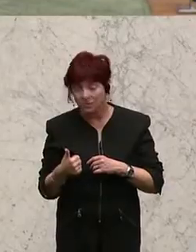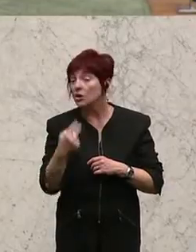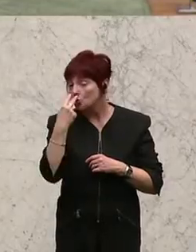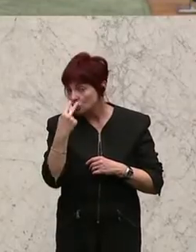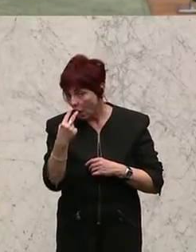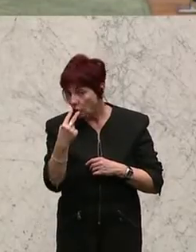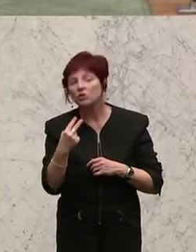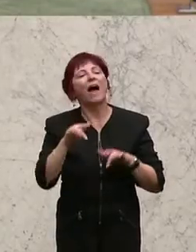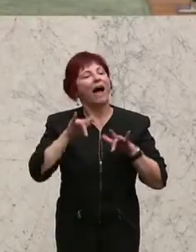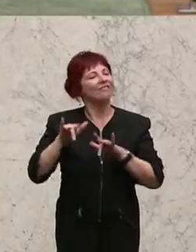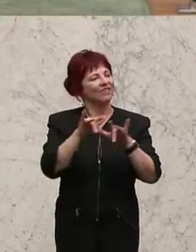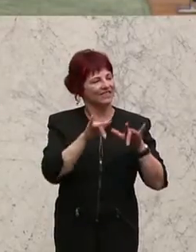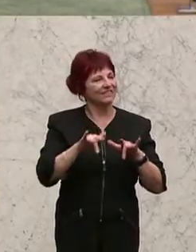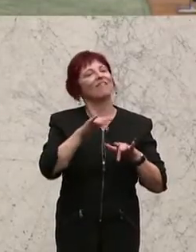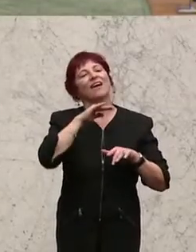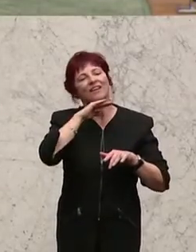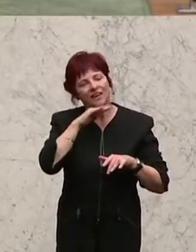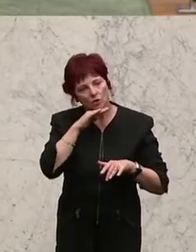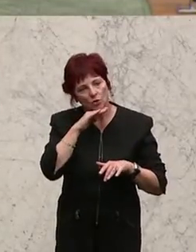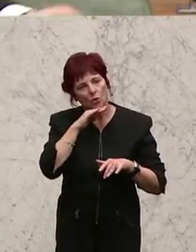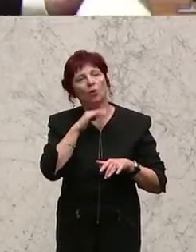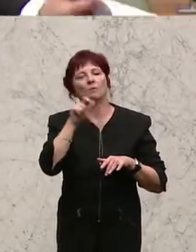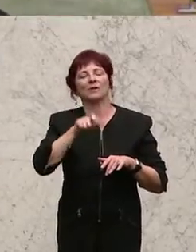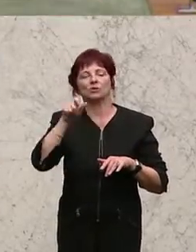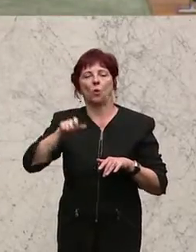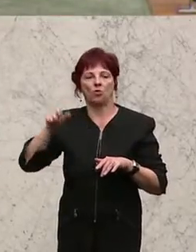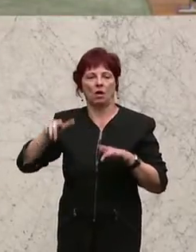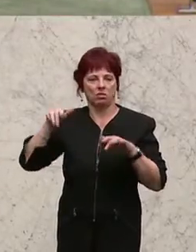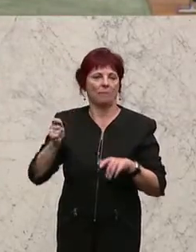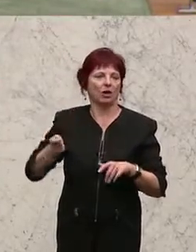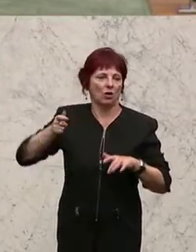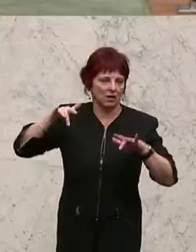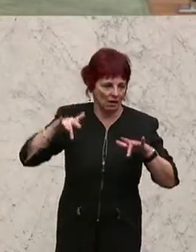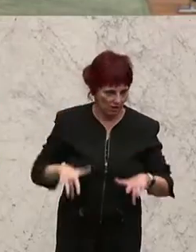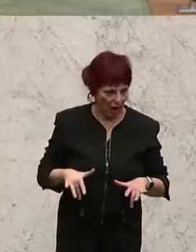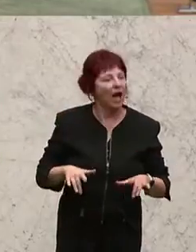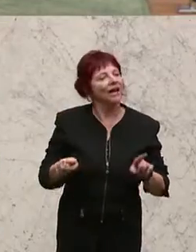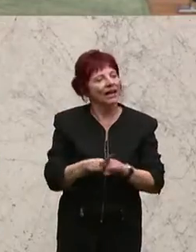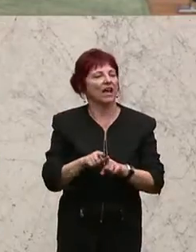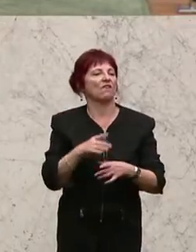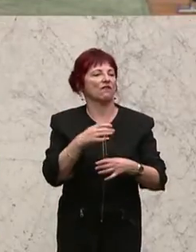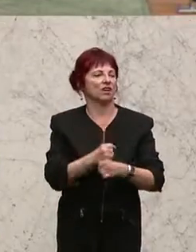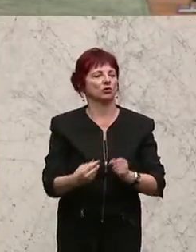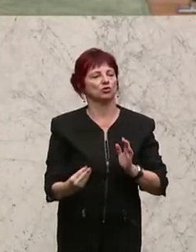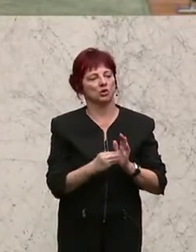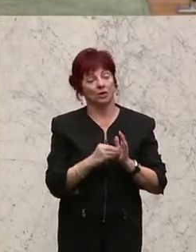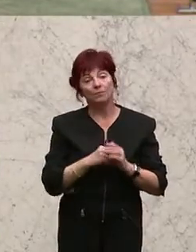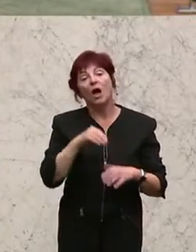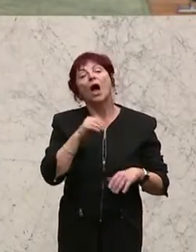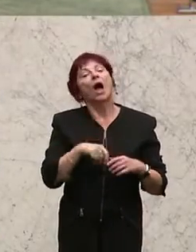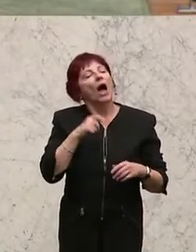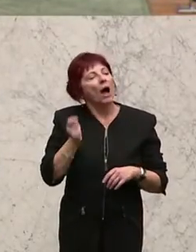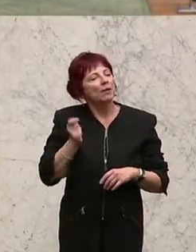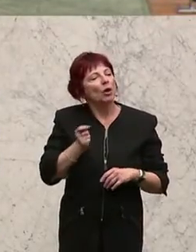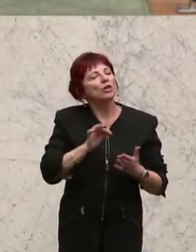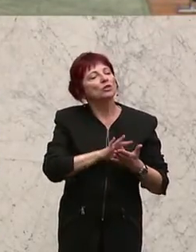Anwesenheit, der verfassungsmäßig vorgesehenen Anzahl der Abgeordneten fest. Die Abgeordneten Dr. Scherack, Kolleginnen